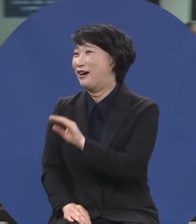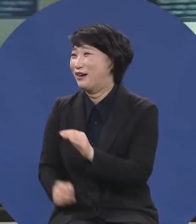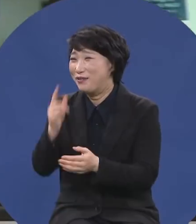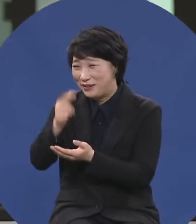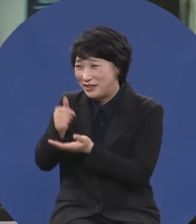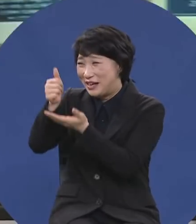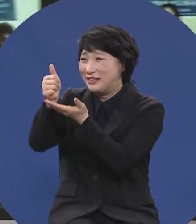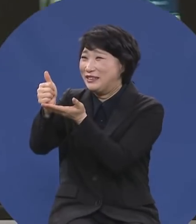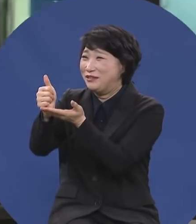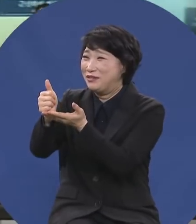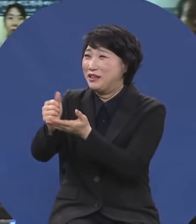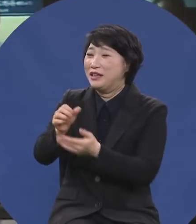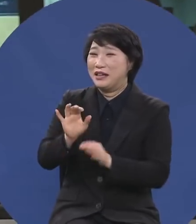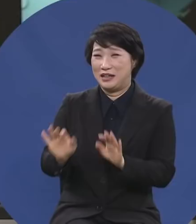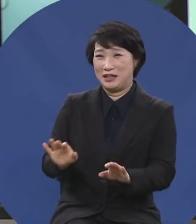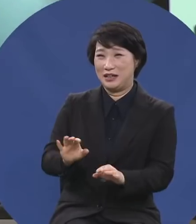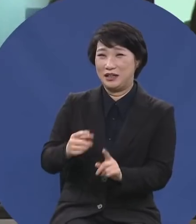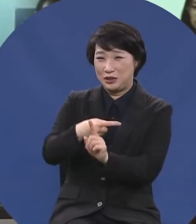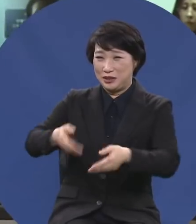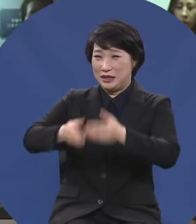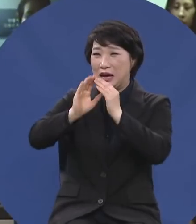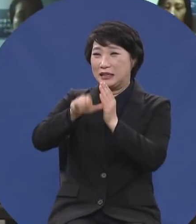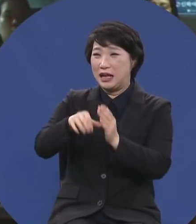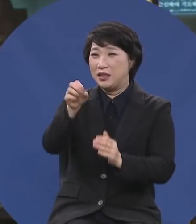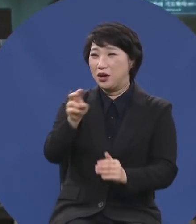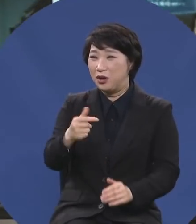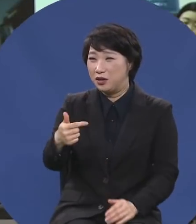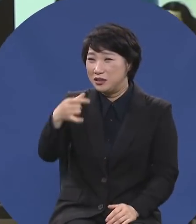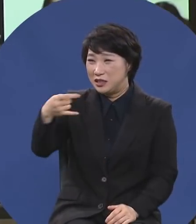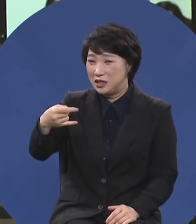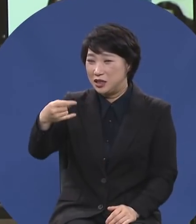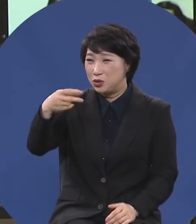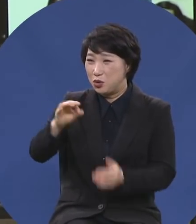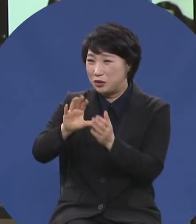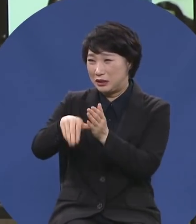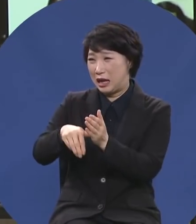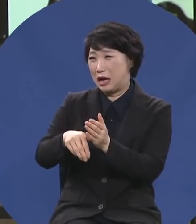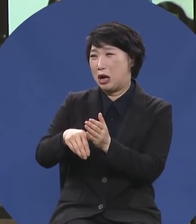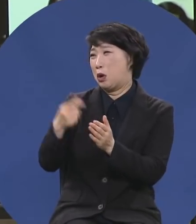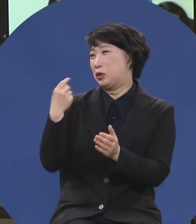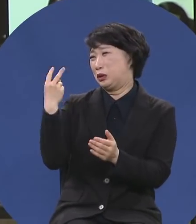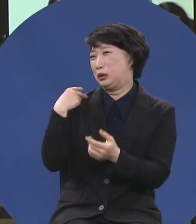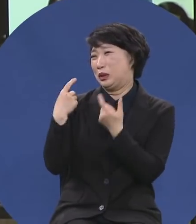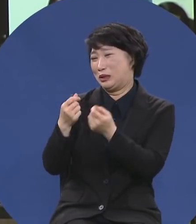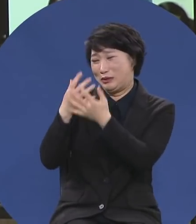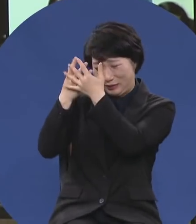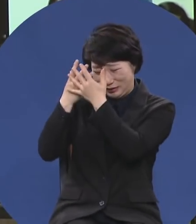연희동에서 우리 교회 개척할 때가 엊그제 같아요.